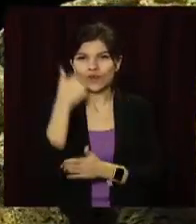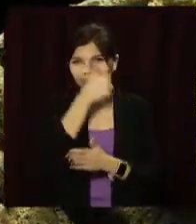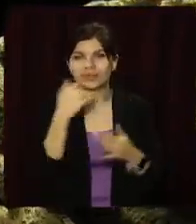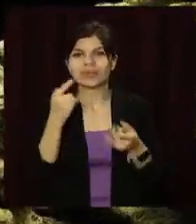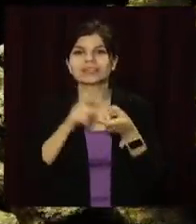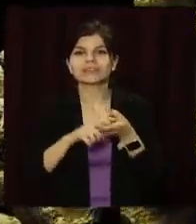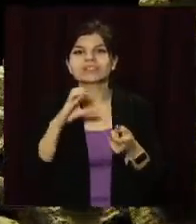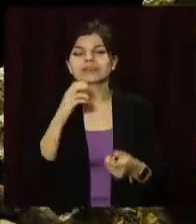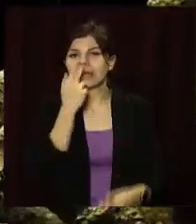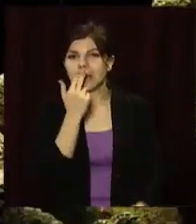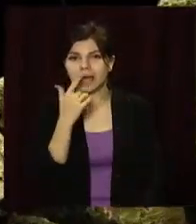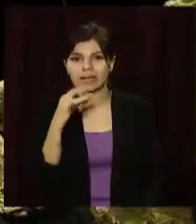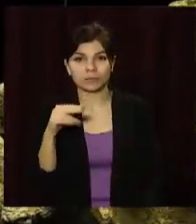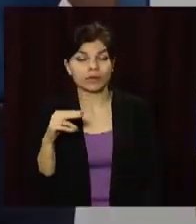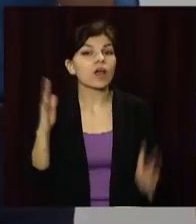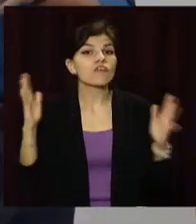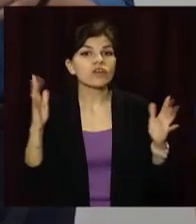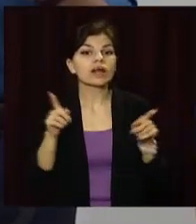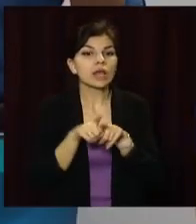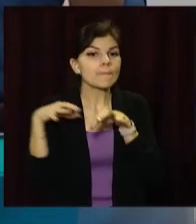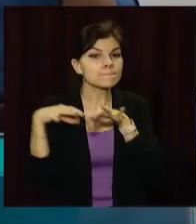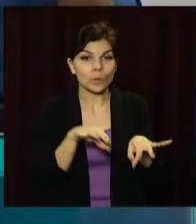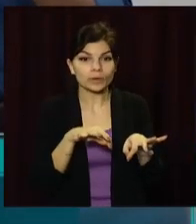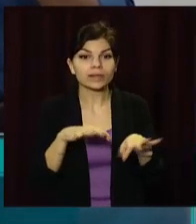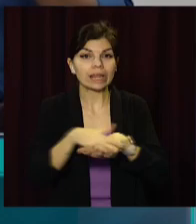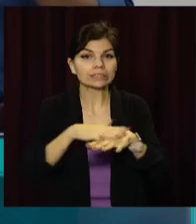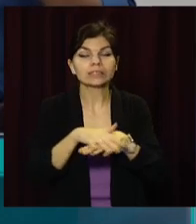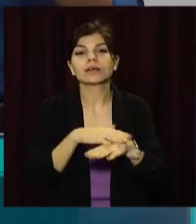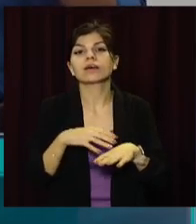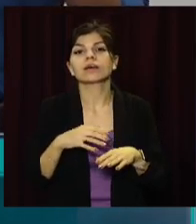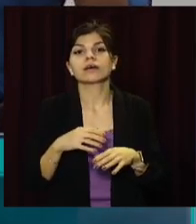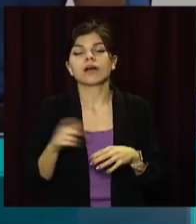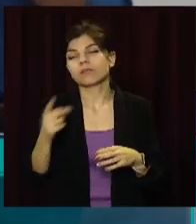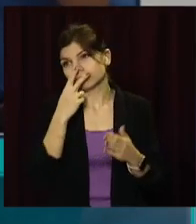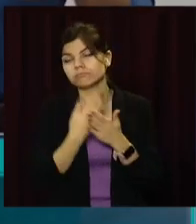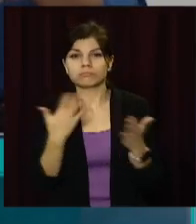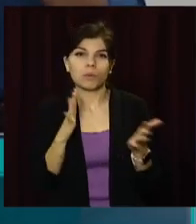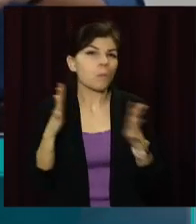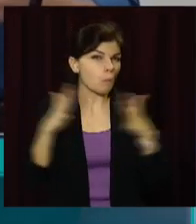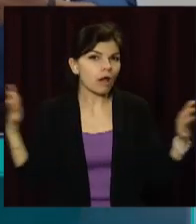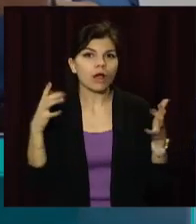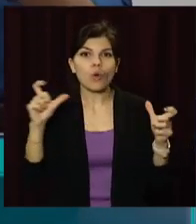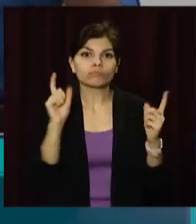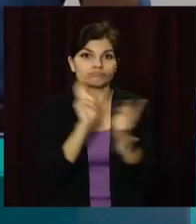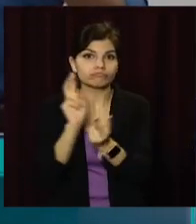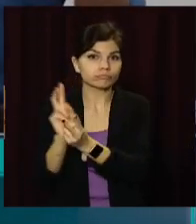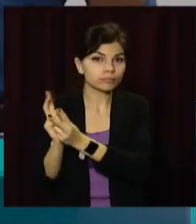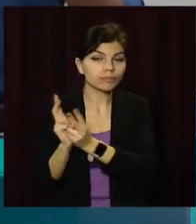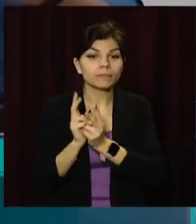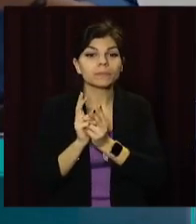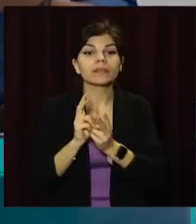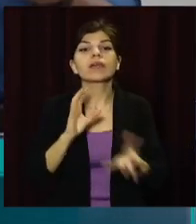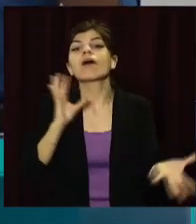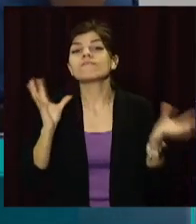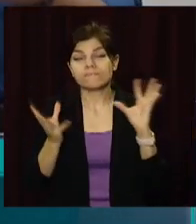кількість контактів та сезонний грип. Велика така мобільність населення, вона передбачає велику кількість контактів.